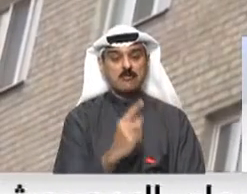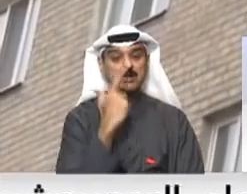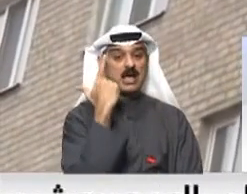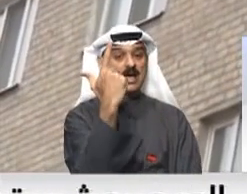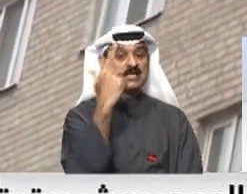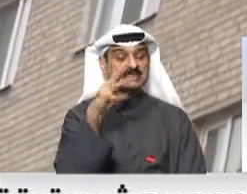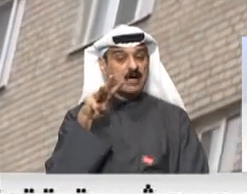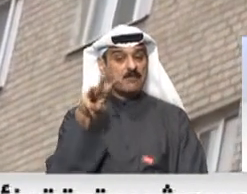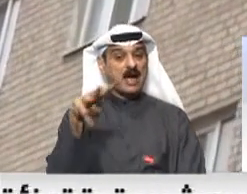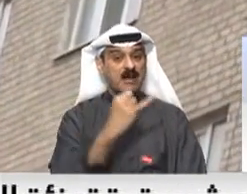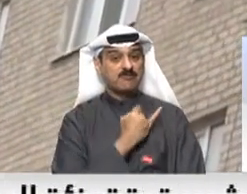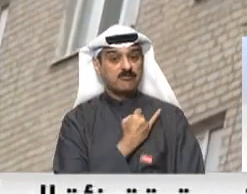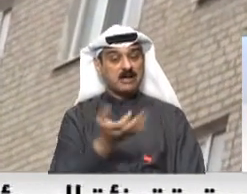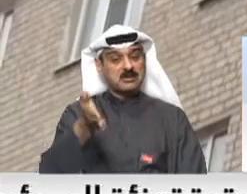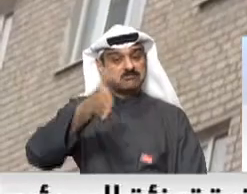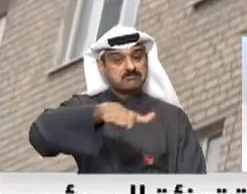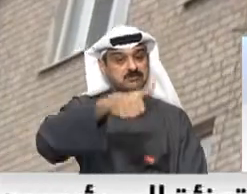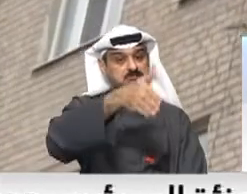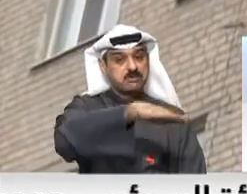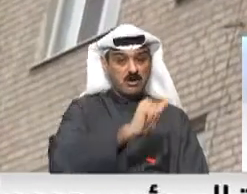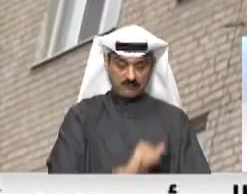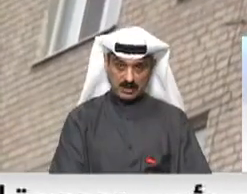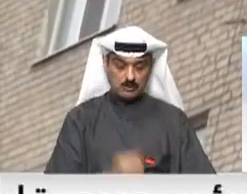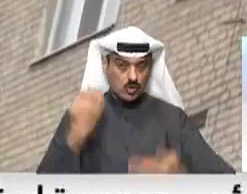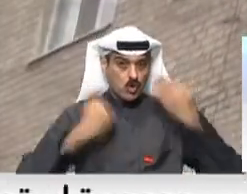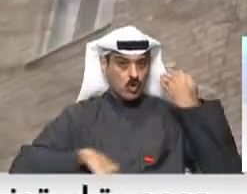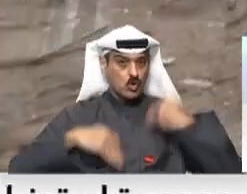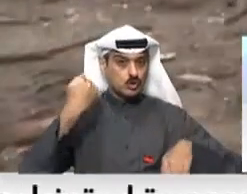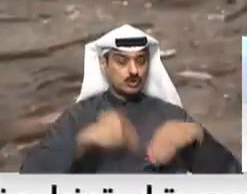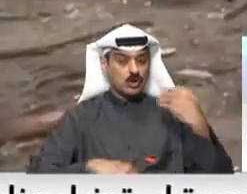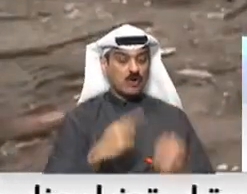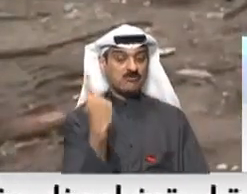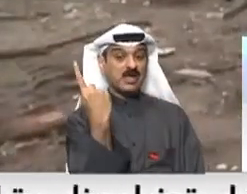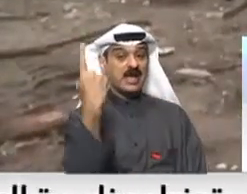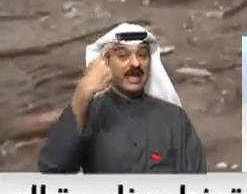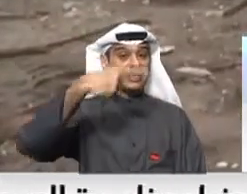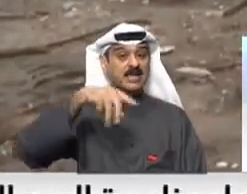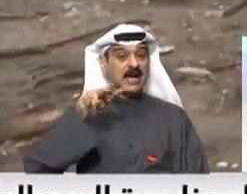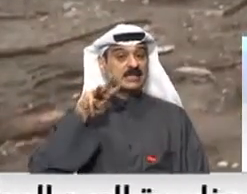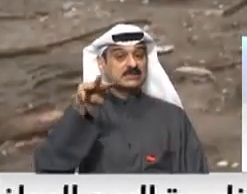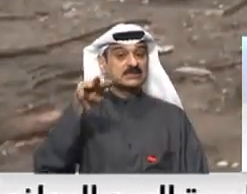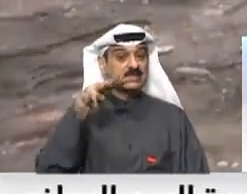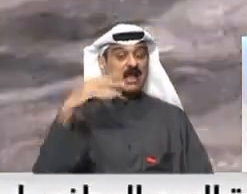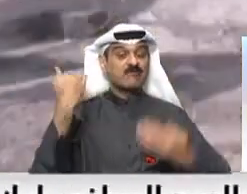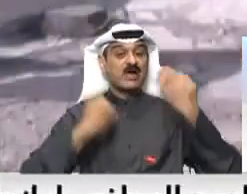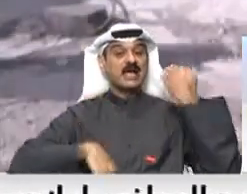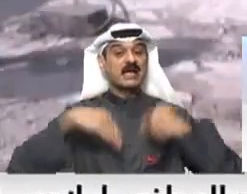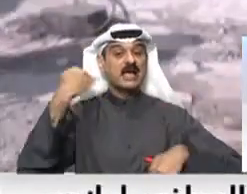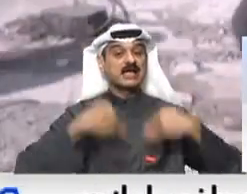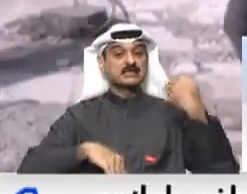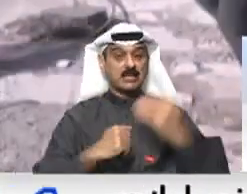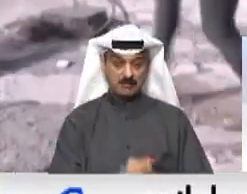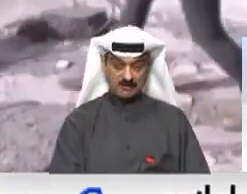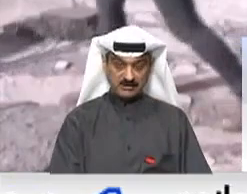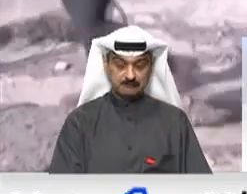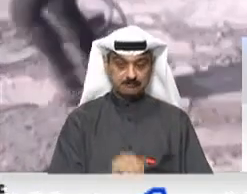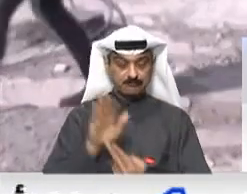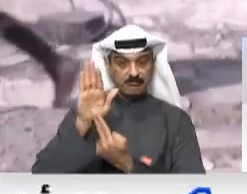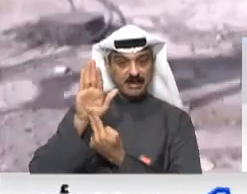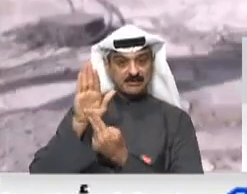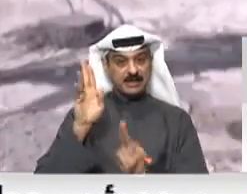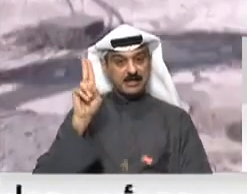مدني أوكراني قتلوا وجرح أكثر من 11000 آخر، بحسب تقرير من